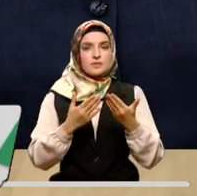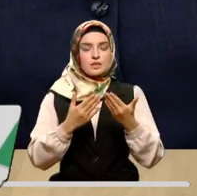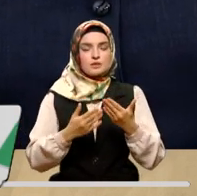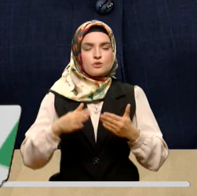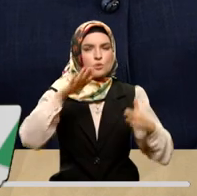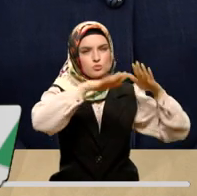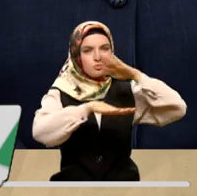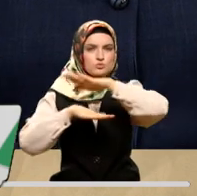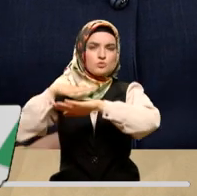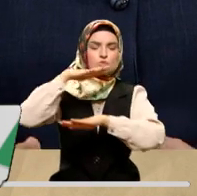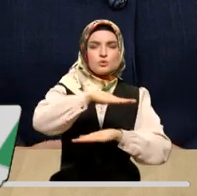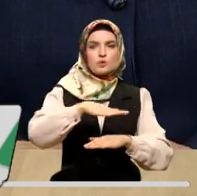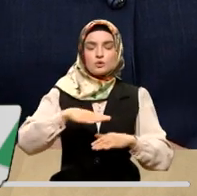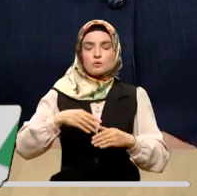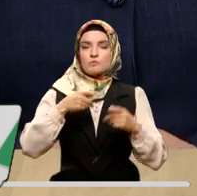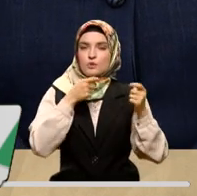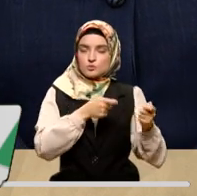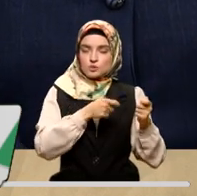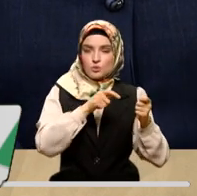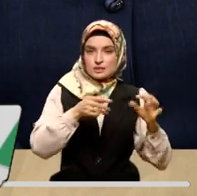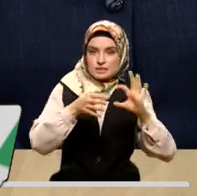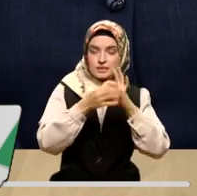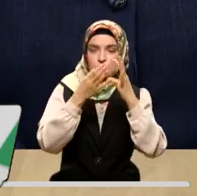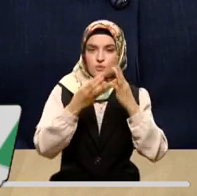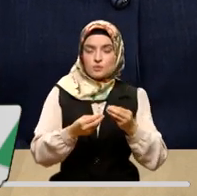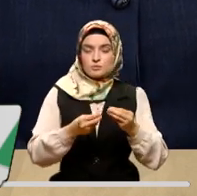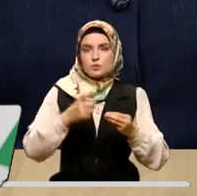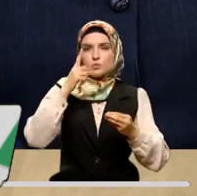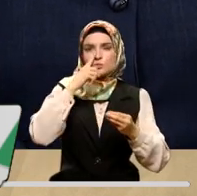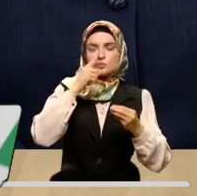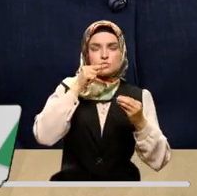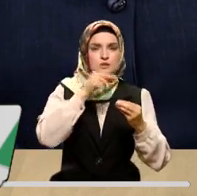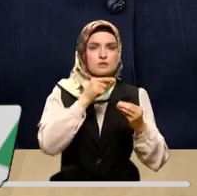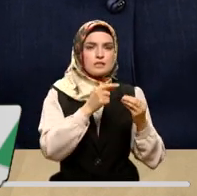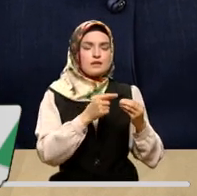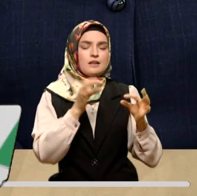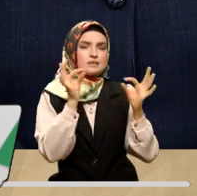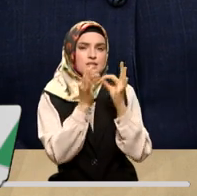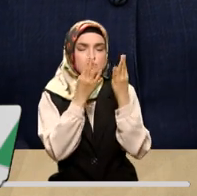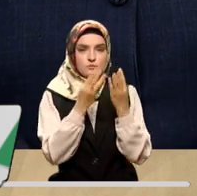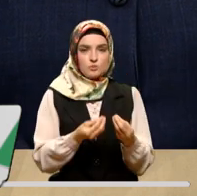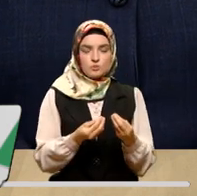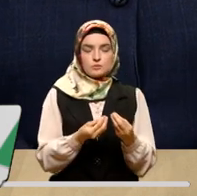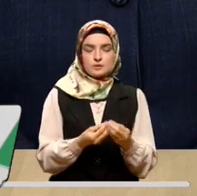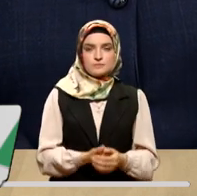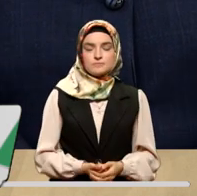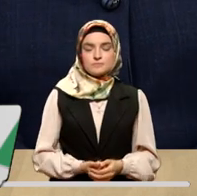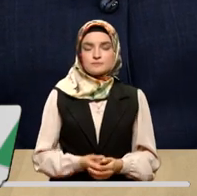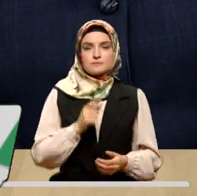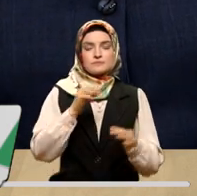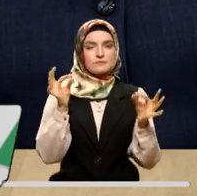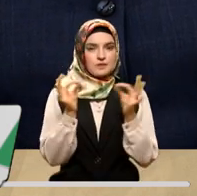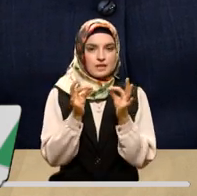yüzme kurslarının, onlarla ilgili kurum müdürlükleriyle, kurum amirlikleriyle iletişime geçilmesi bağlamında bir